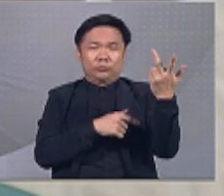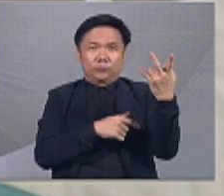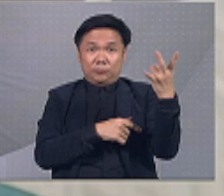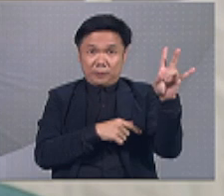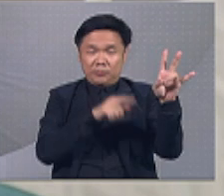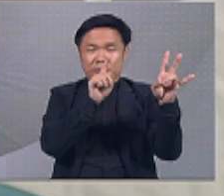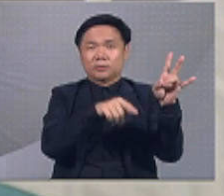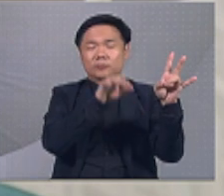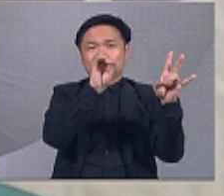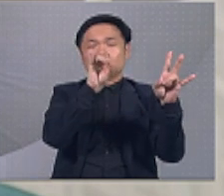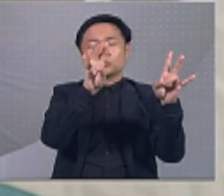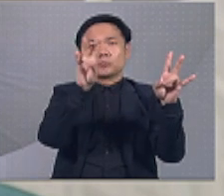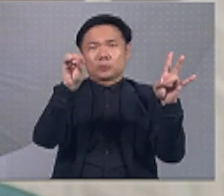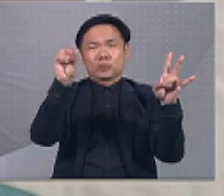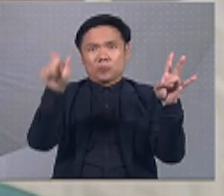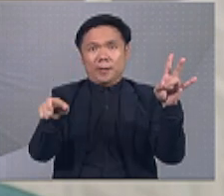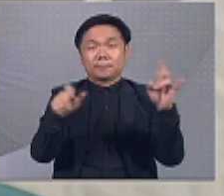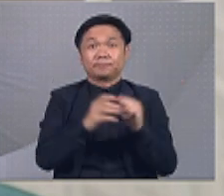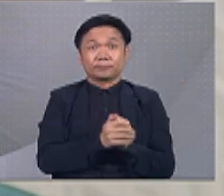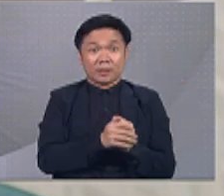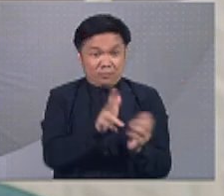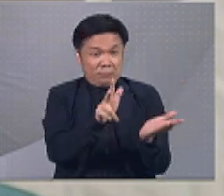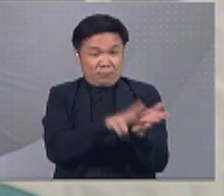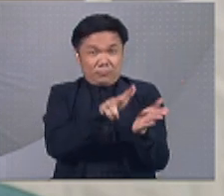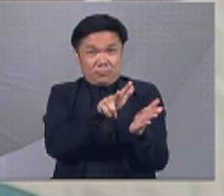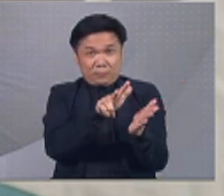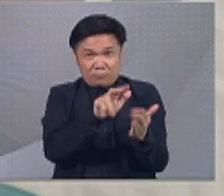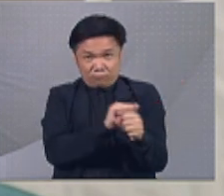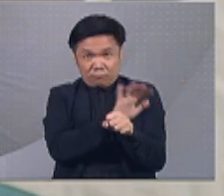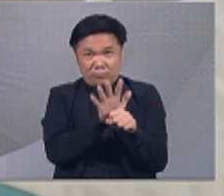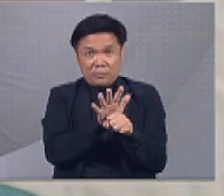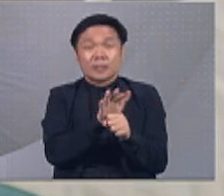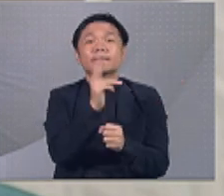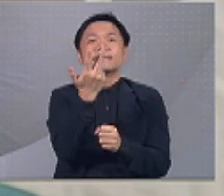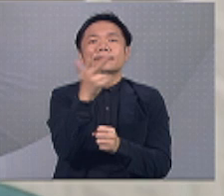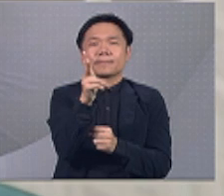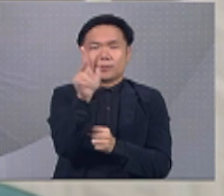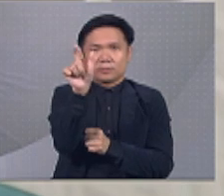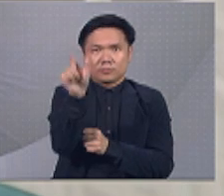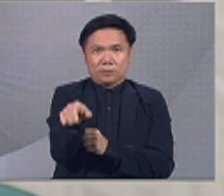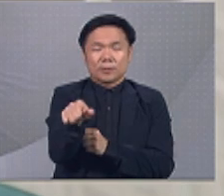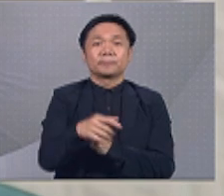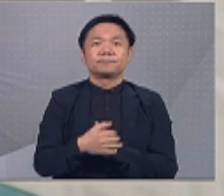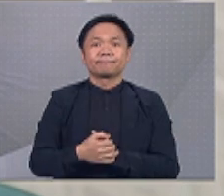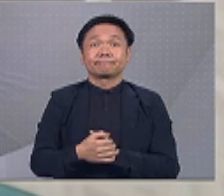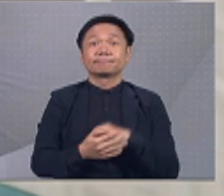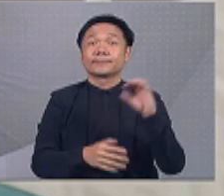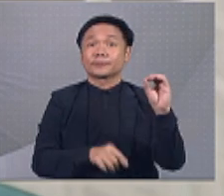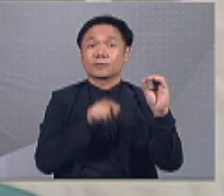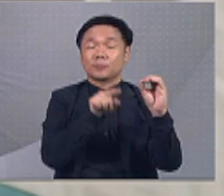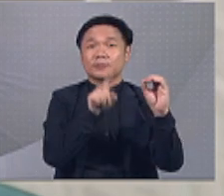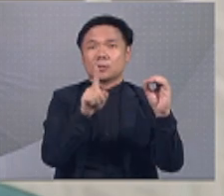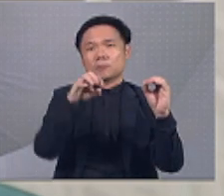17371 sakit jumlah kios yang di kesan positif adalah 13 pesakit bersamaan dengan kosong populer Han